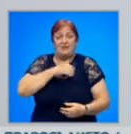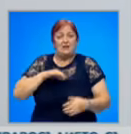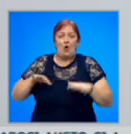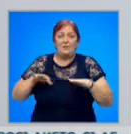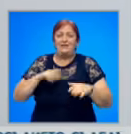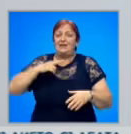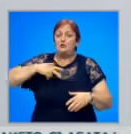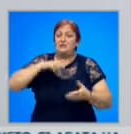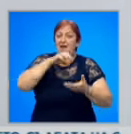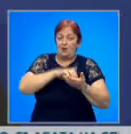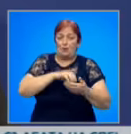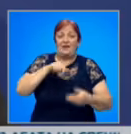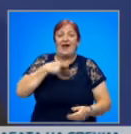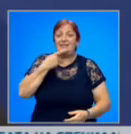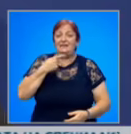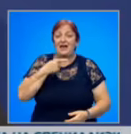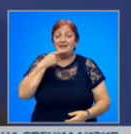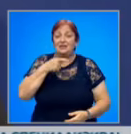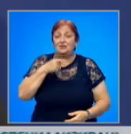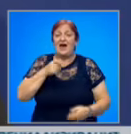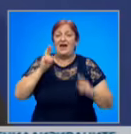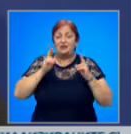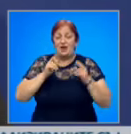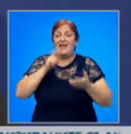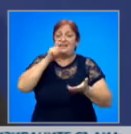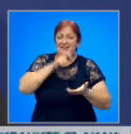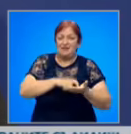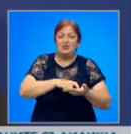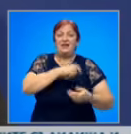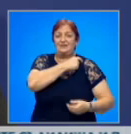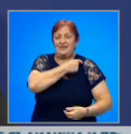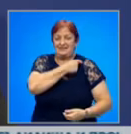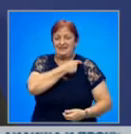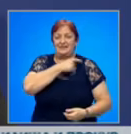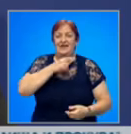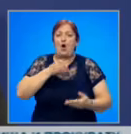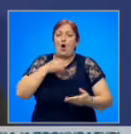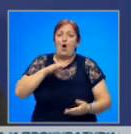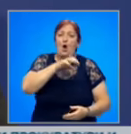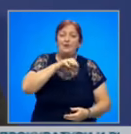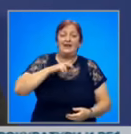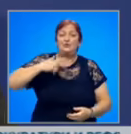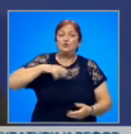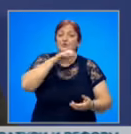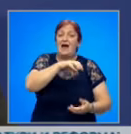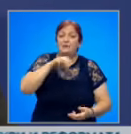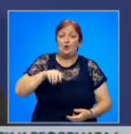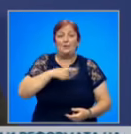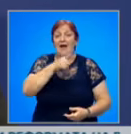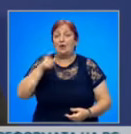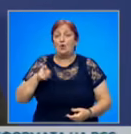определени социални групи, Янев отговори. Такъв тип решение за задължителна вакцинация, макар и на отделни социални групи, както